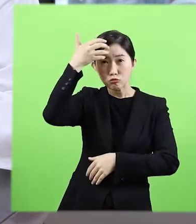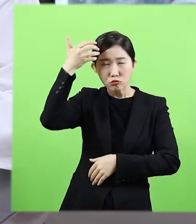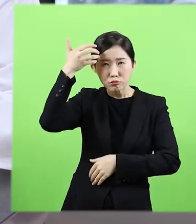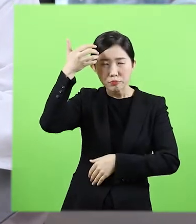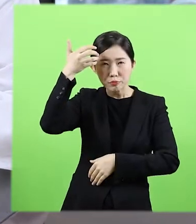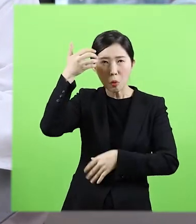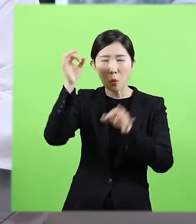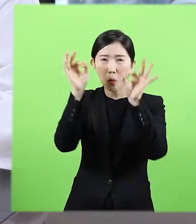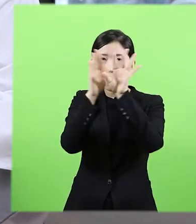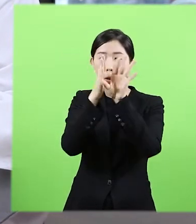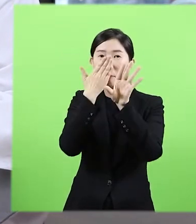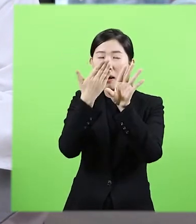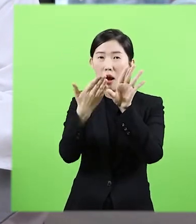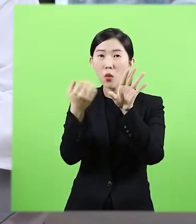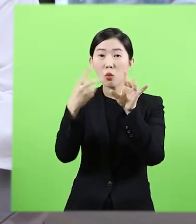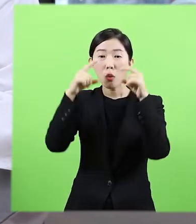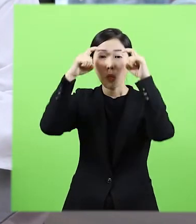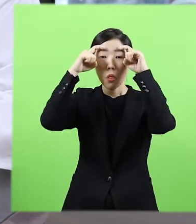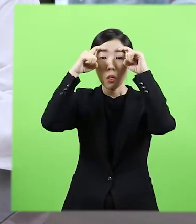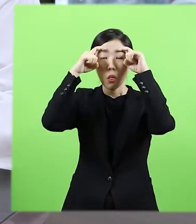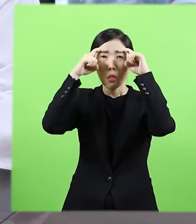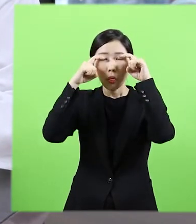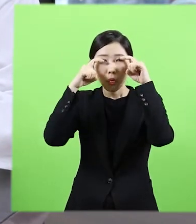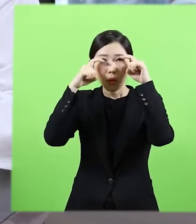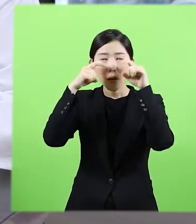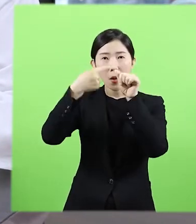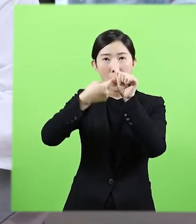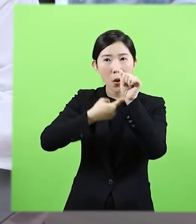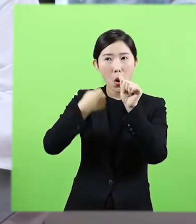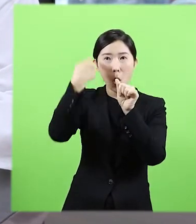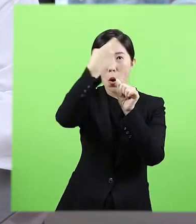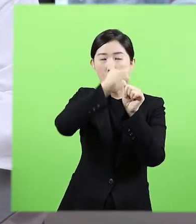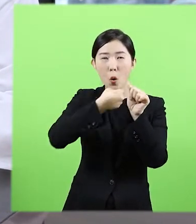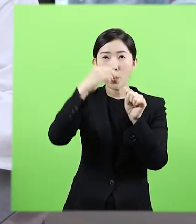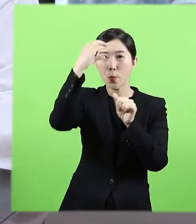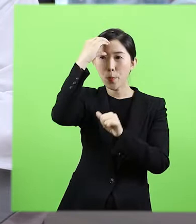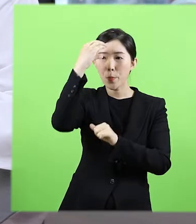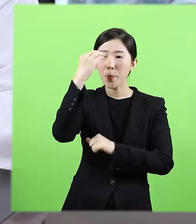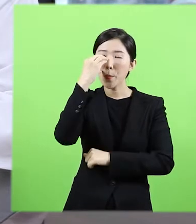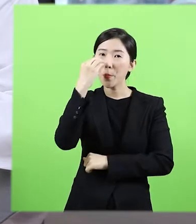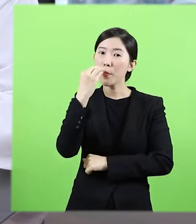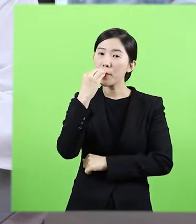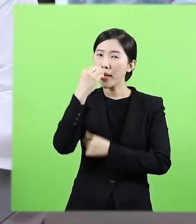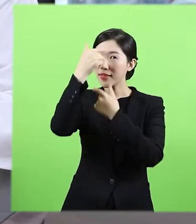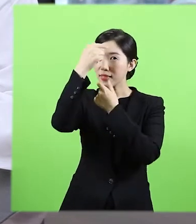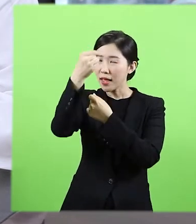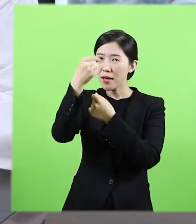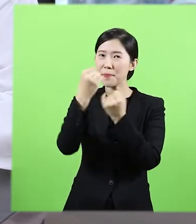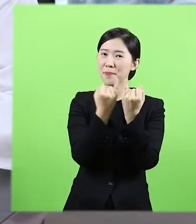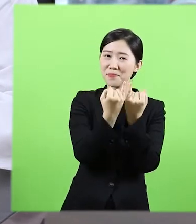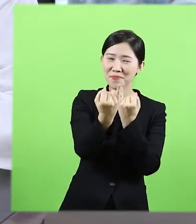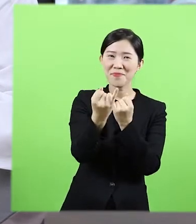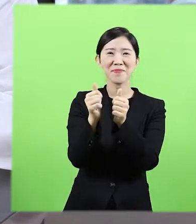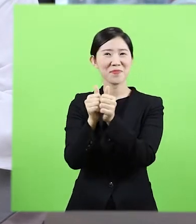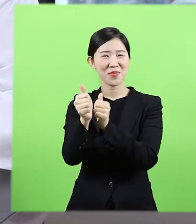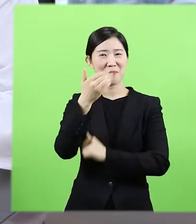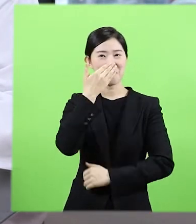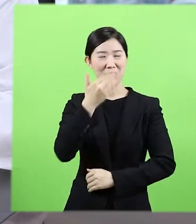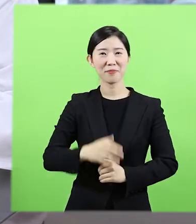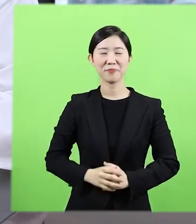되고 눈썹이 내려오면서 얼굴 비율이 맞아서 전체적으로 굉장히 미인 미남이 될 수